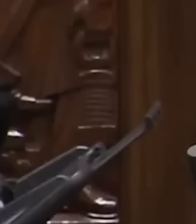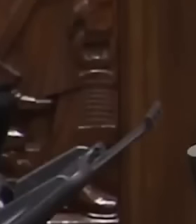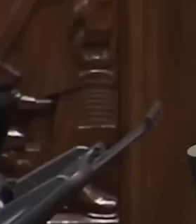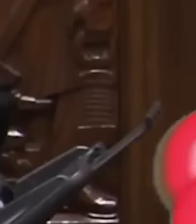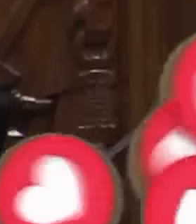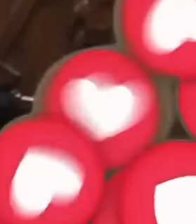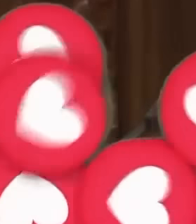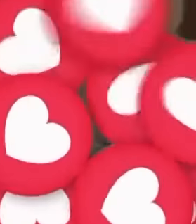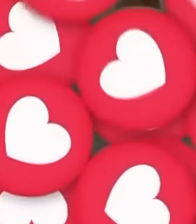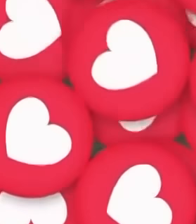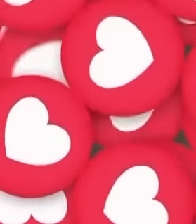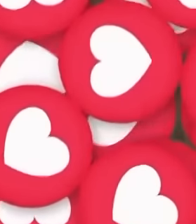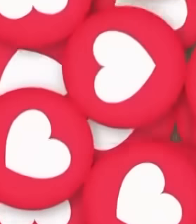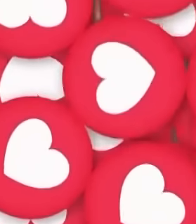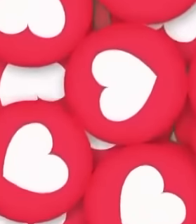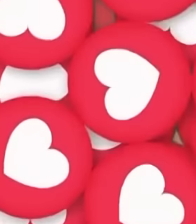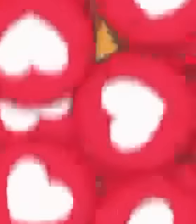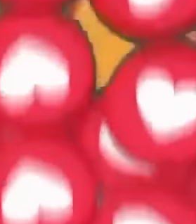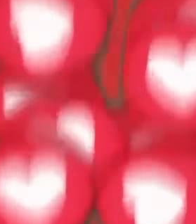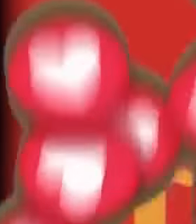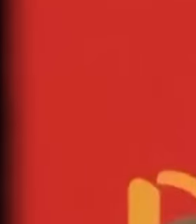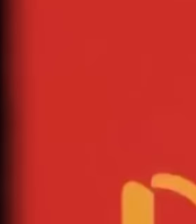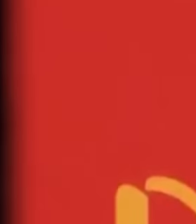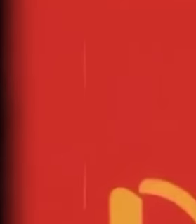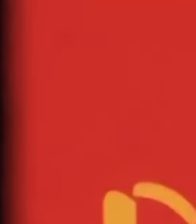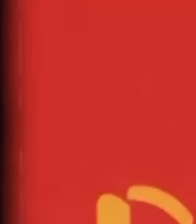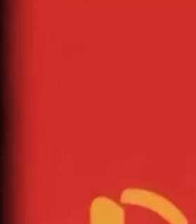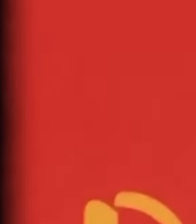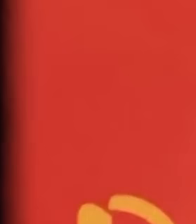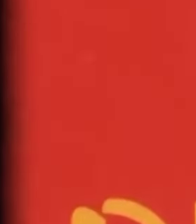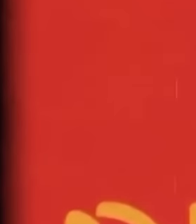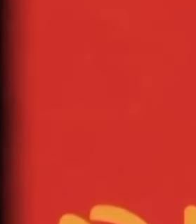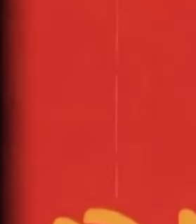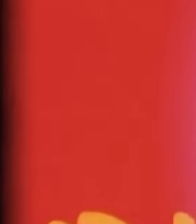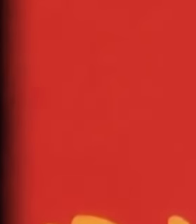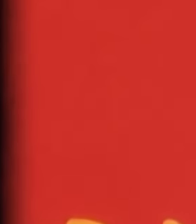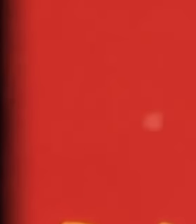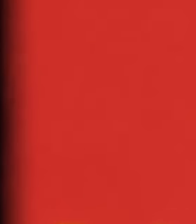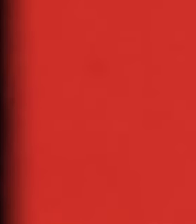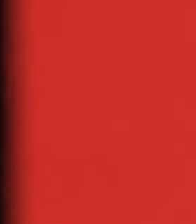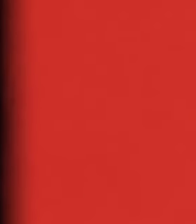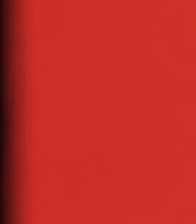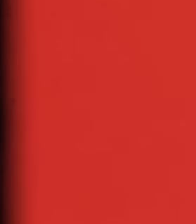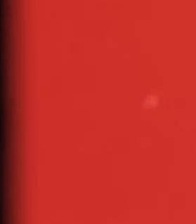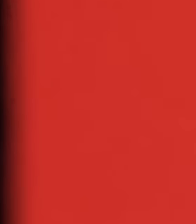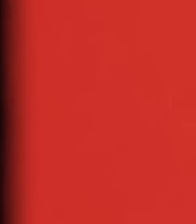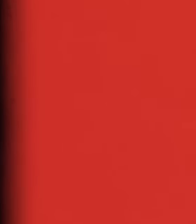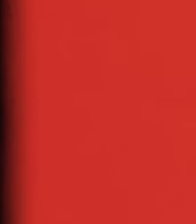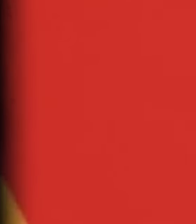żadnej z tych obietnic. Zostaną zrealizowane. No, ja to traktuję jako raczej